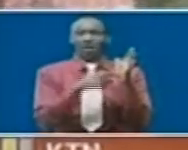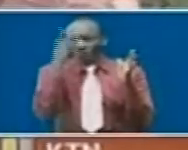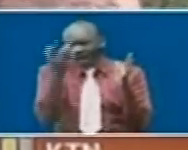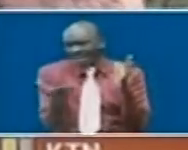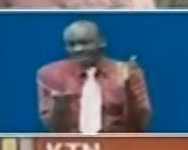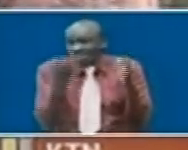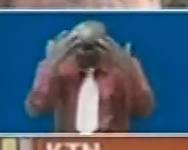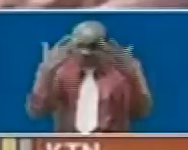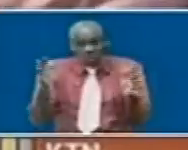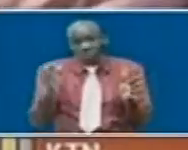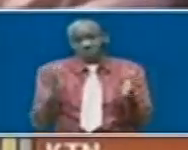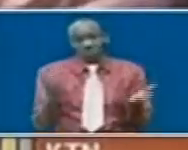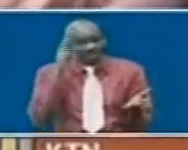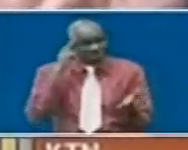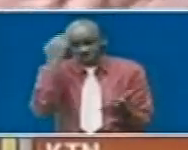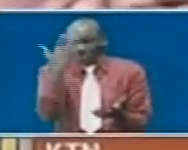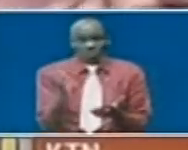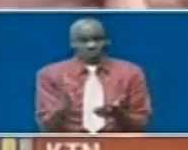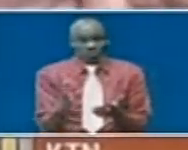hiki lisijulikane.